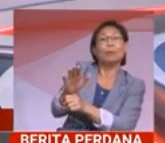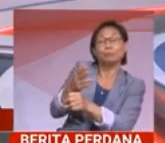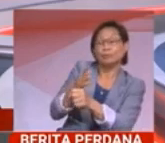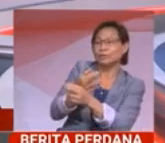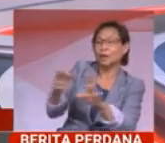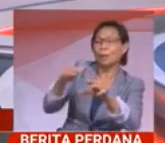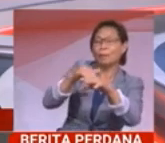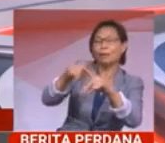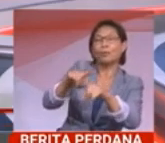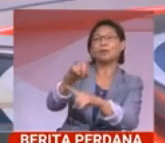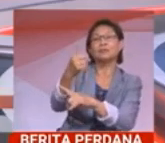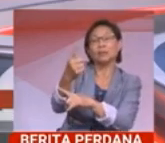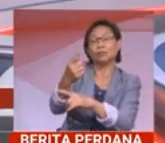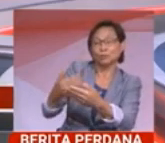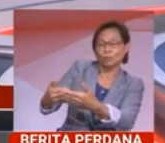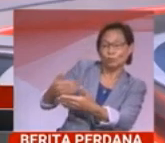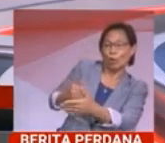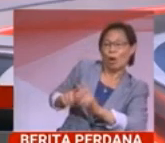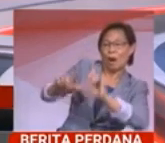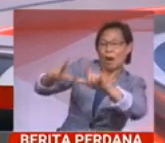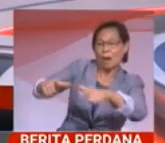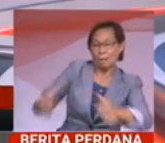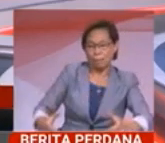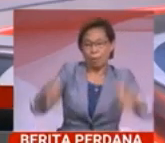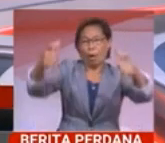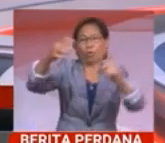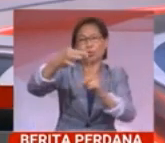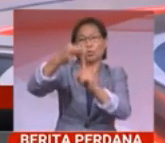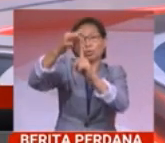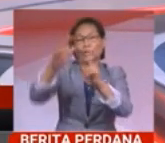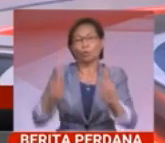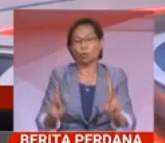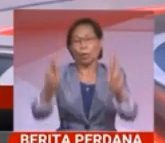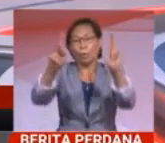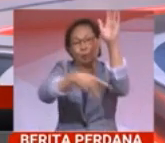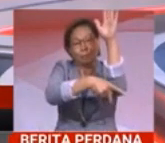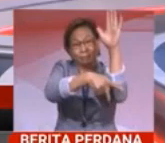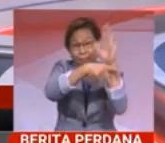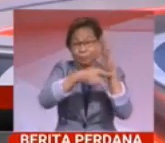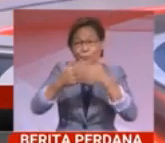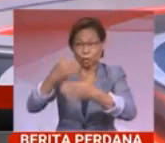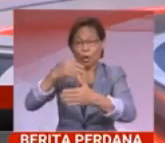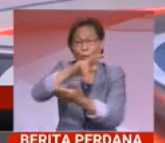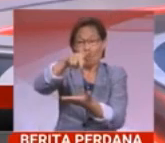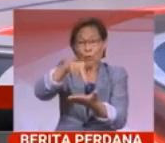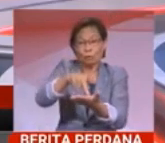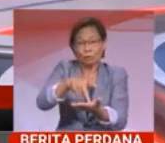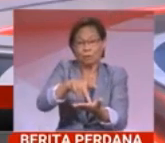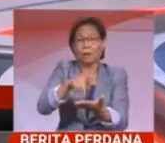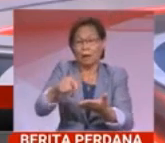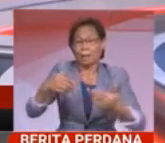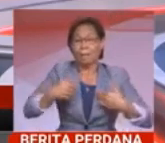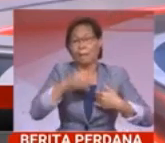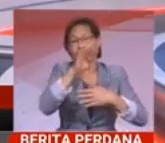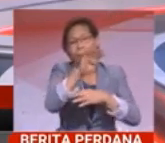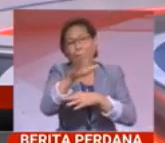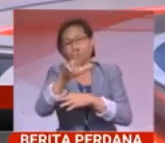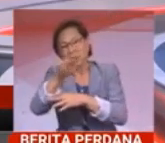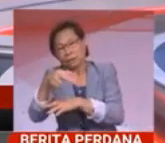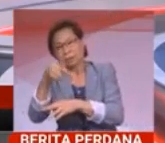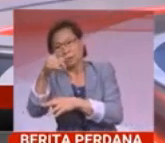januari lalu sebelum ini ia terletak di blog utama kompleks parlemen pusat ilmu itu mempunyai